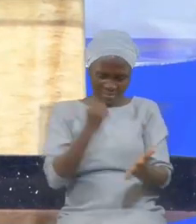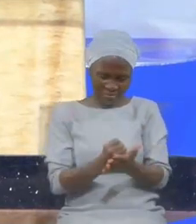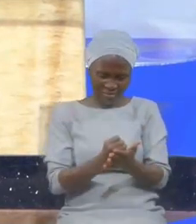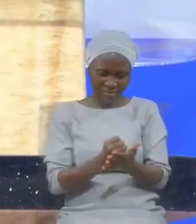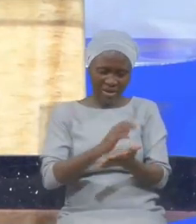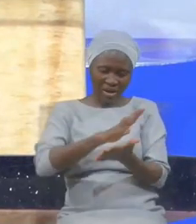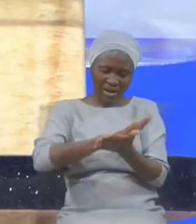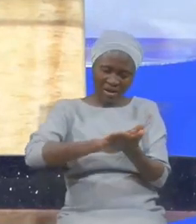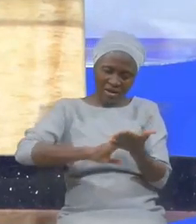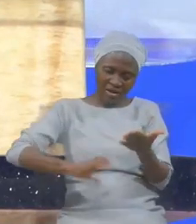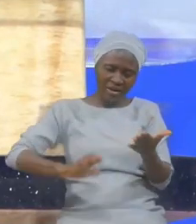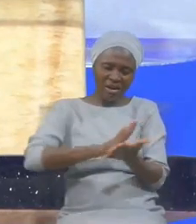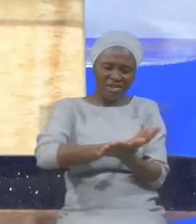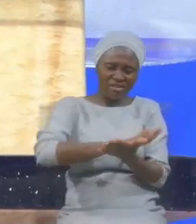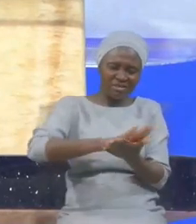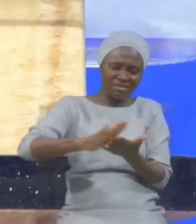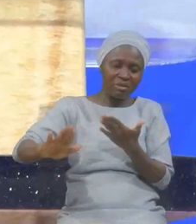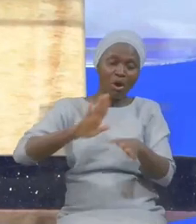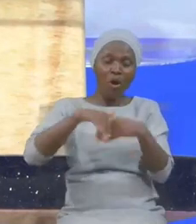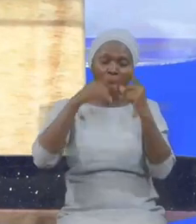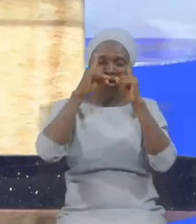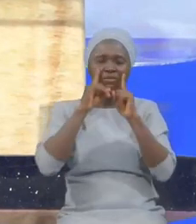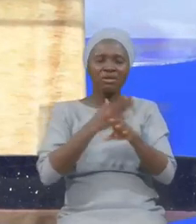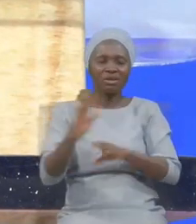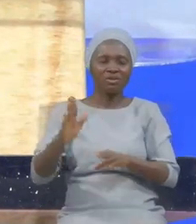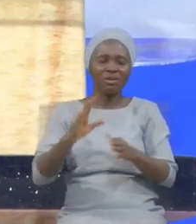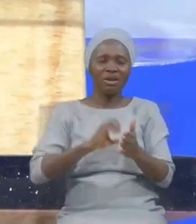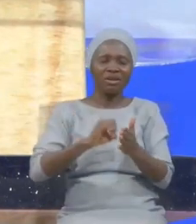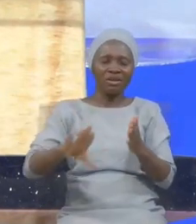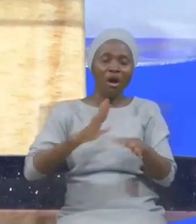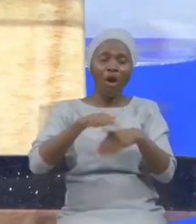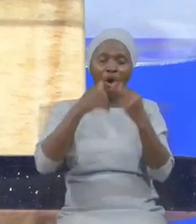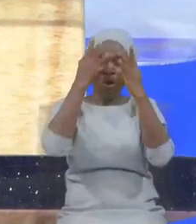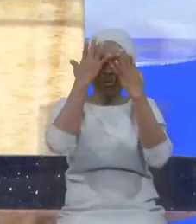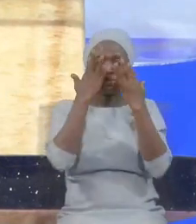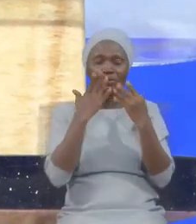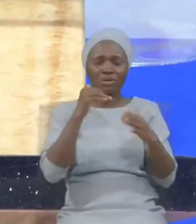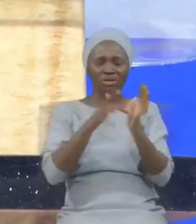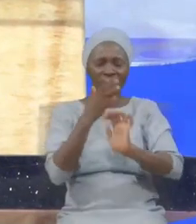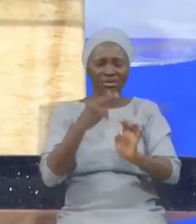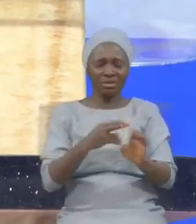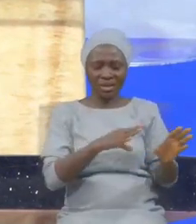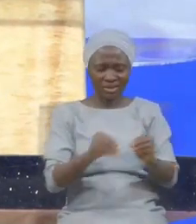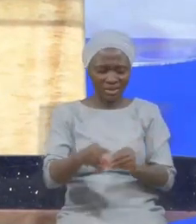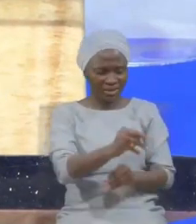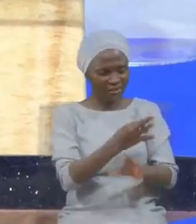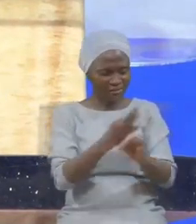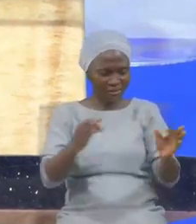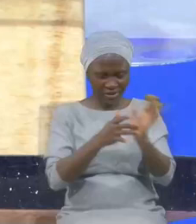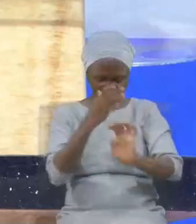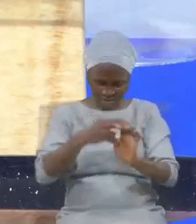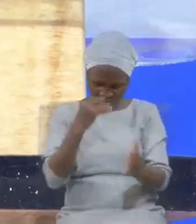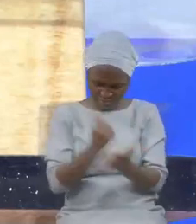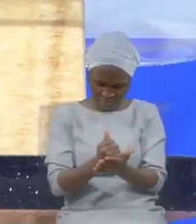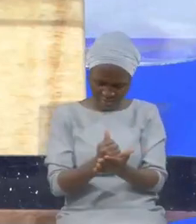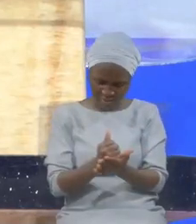Essuie toute leur âme, ôte toute tristesse, affranchis-les. Mon frère